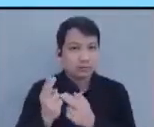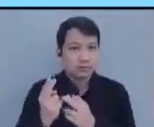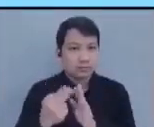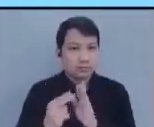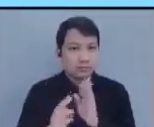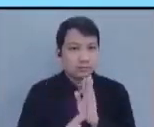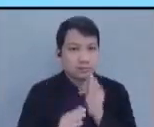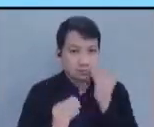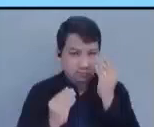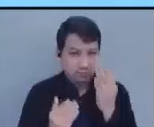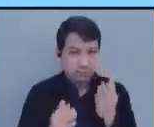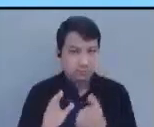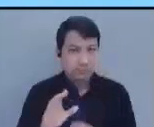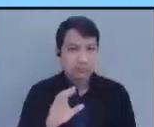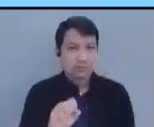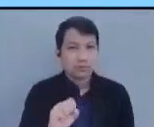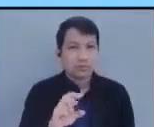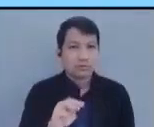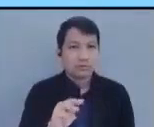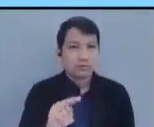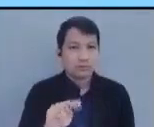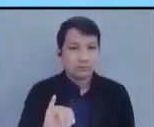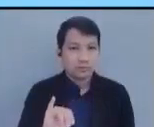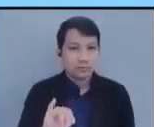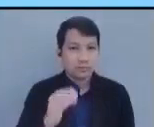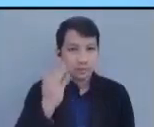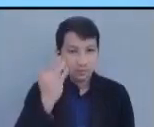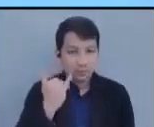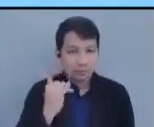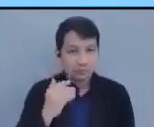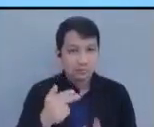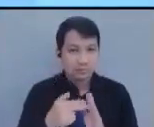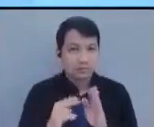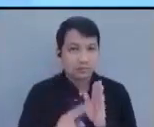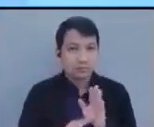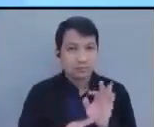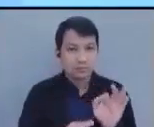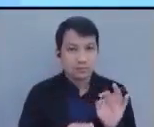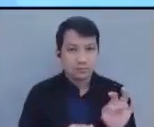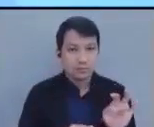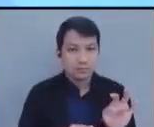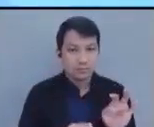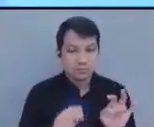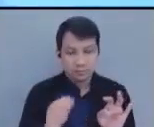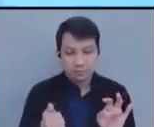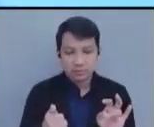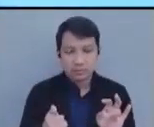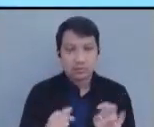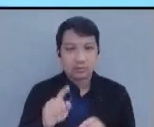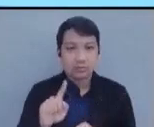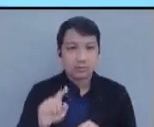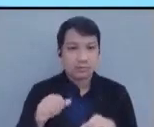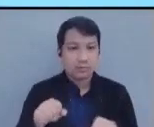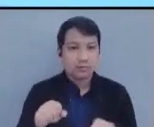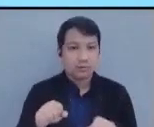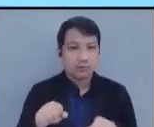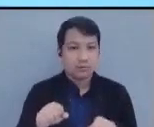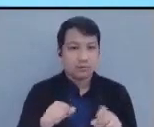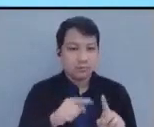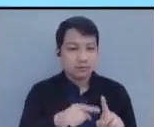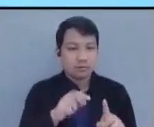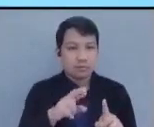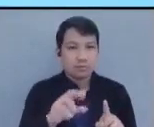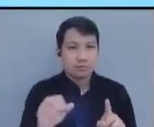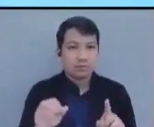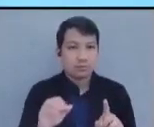sa SM&I. Pinakabago riyan ang House Bill No. 9710 ni One Rider Partylist Representative Ramon Rodrigo Gutierrez